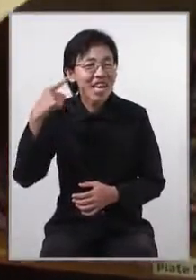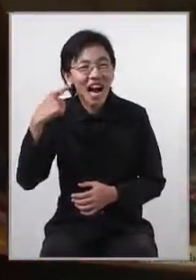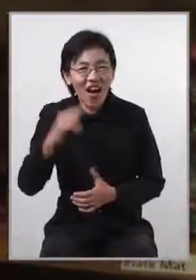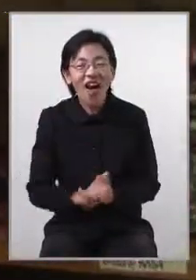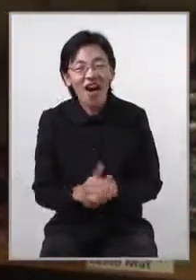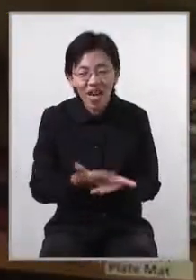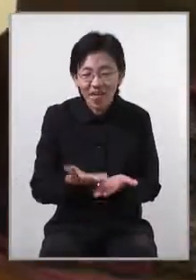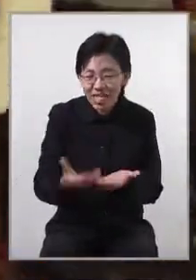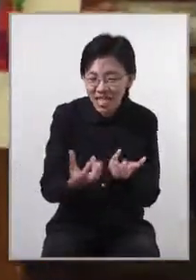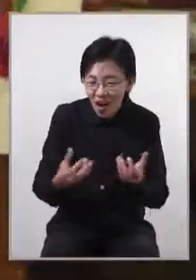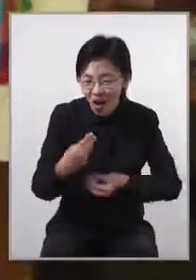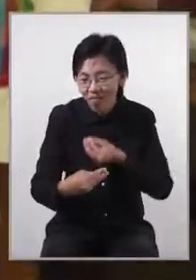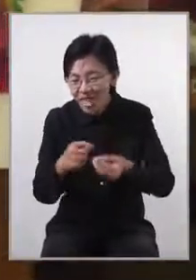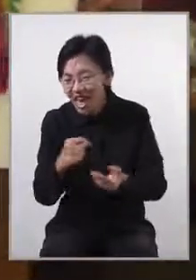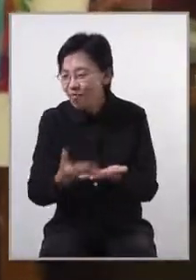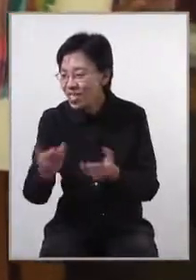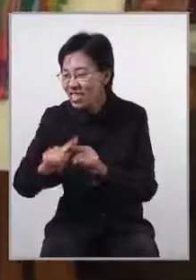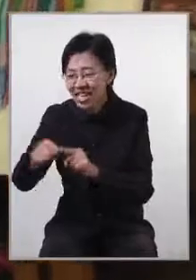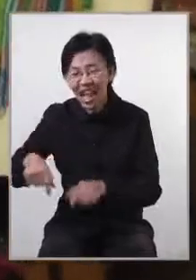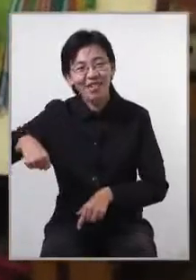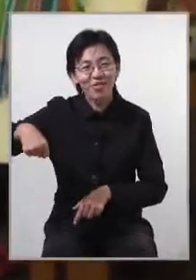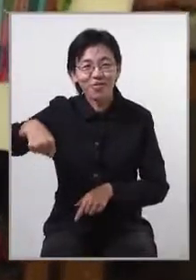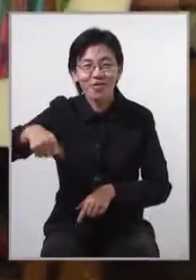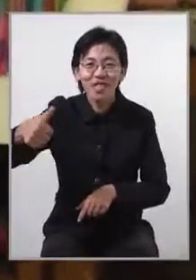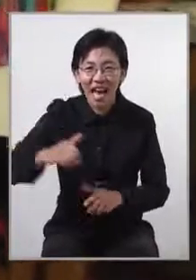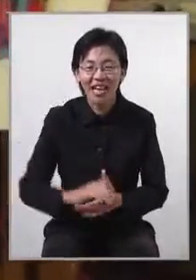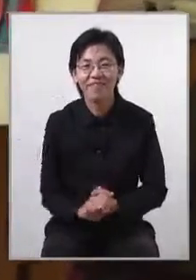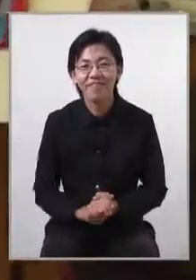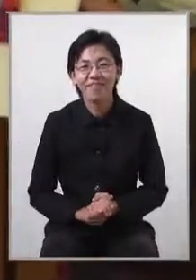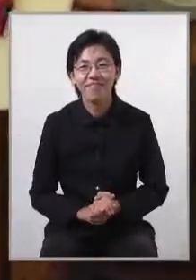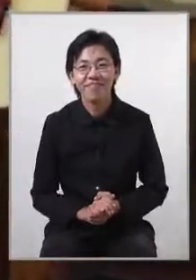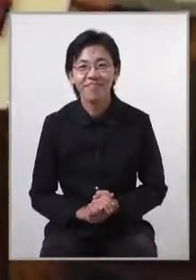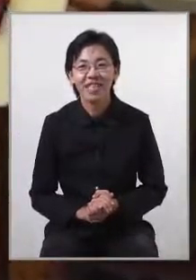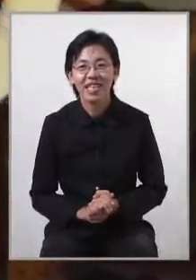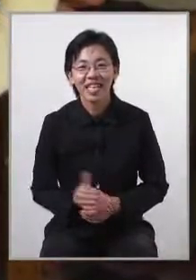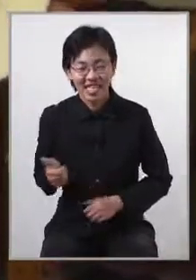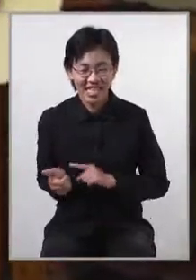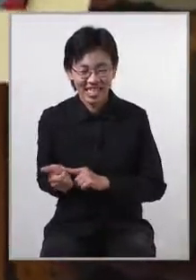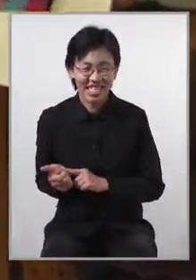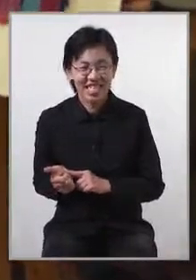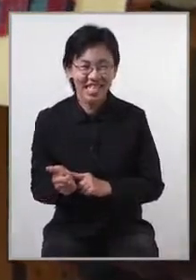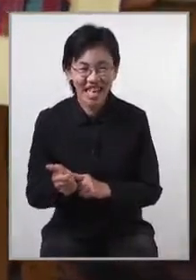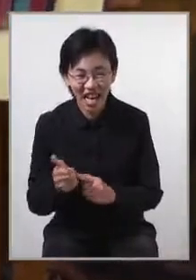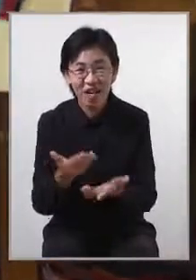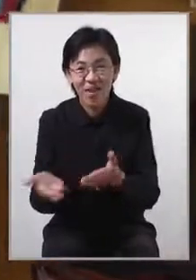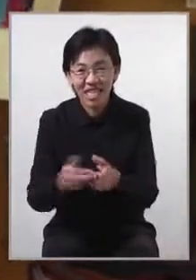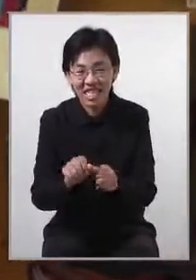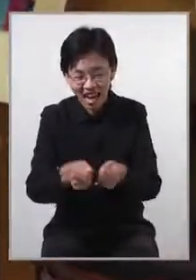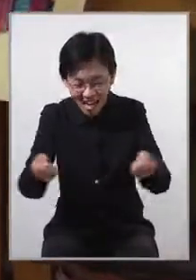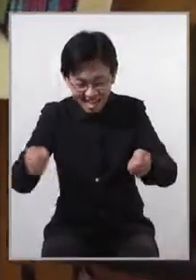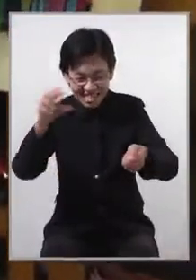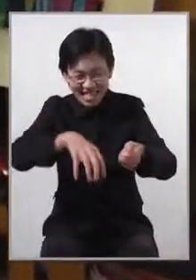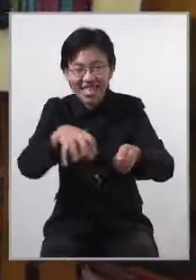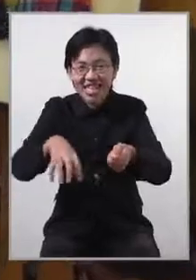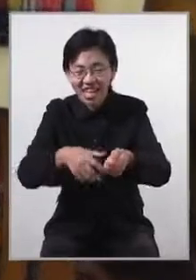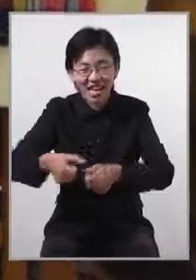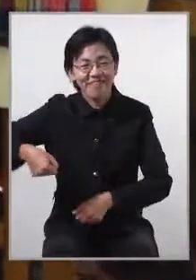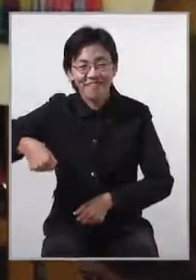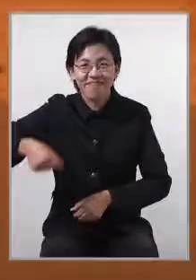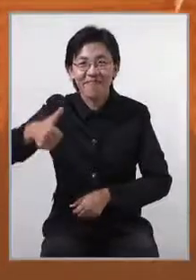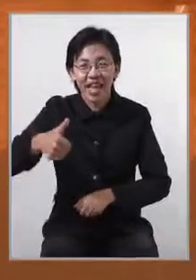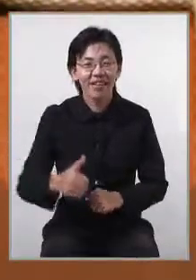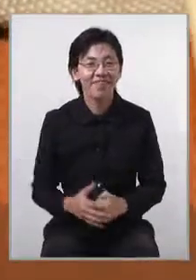ไปจ่ายตลาดไปช้อปปิ้งขาเข้าไปนะถือแบบนี้ ครับขาออกมาเป็นอย่างนี้ ครับขาออกถือใส่ของม